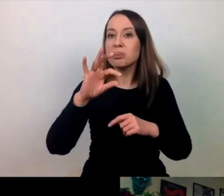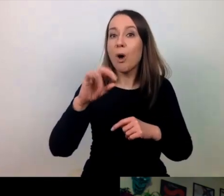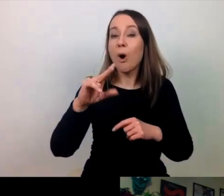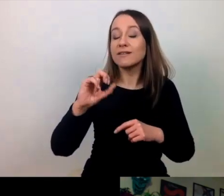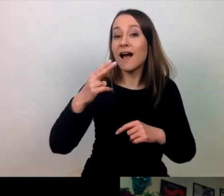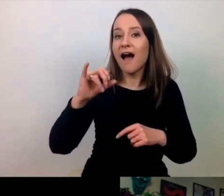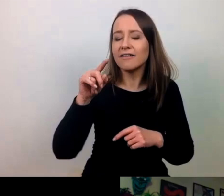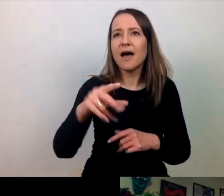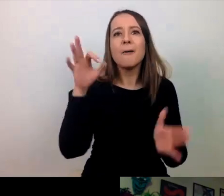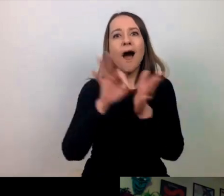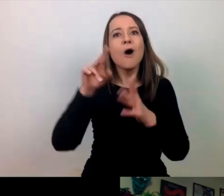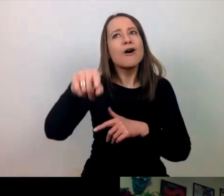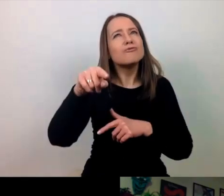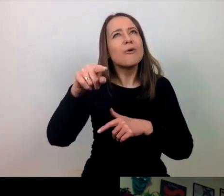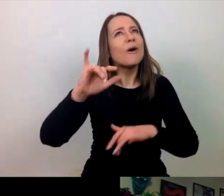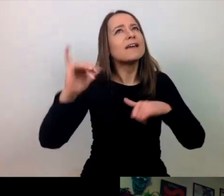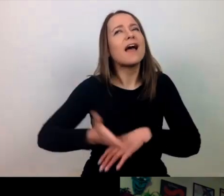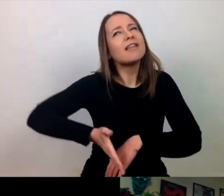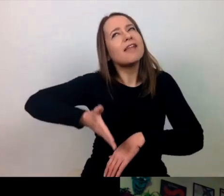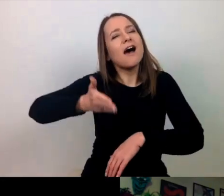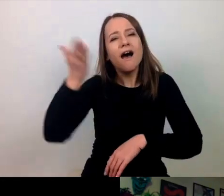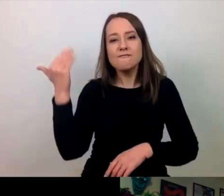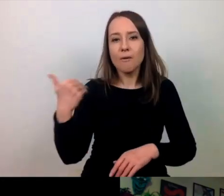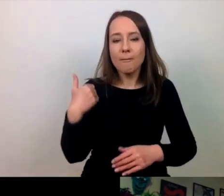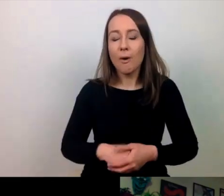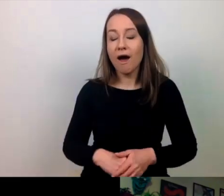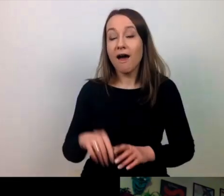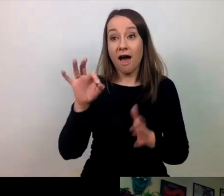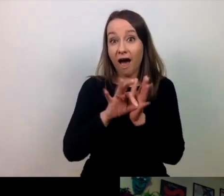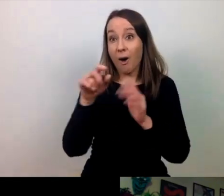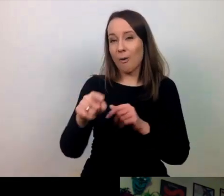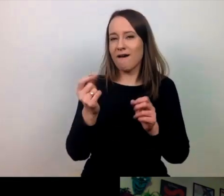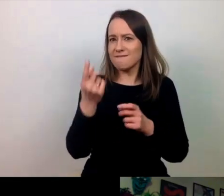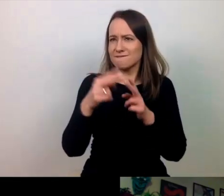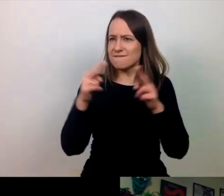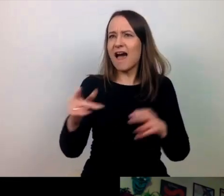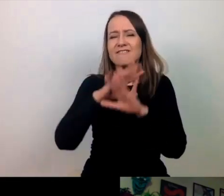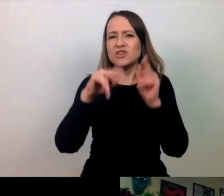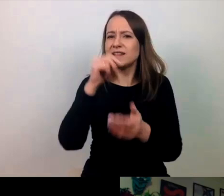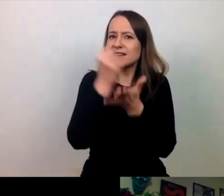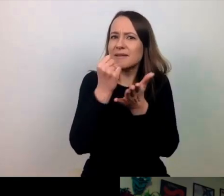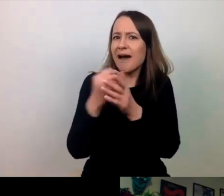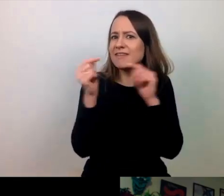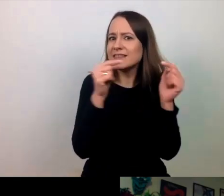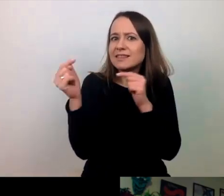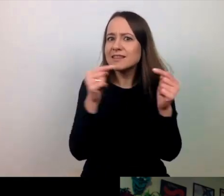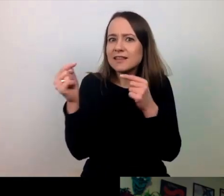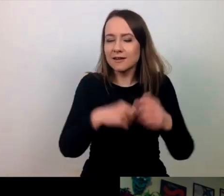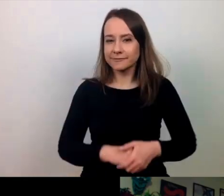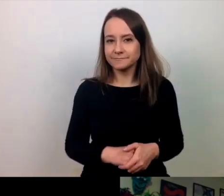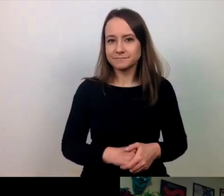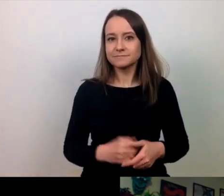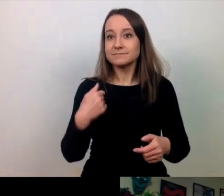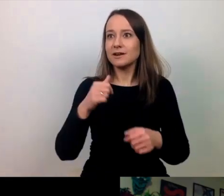przeszłości, prawda? To się niby odbywa w jakimś tam momencie, ale wszystkie sprawy, które są dyskutowane, cały czas, prawie cały czas